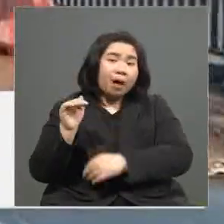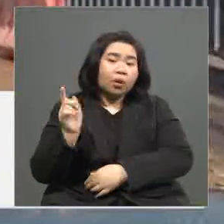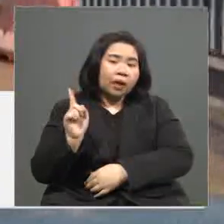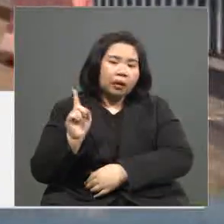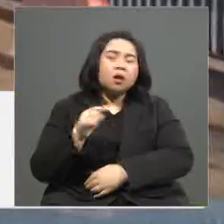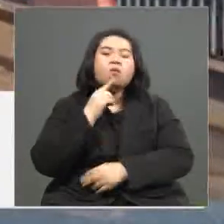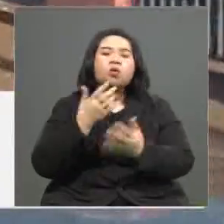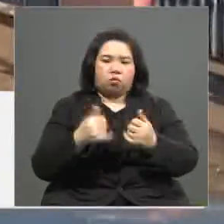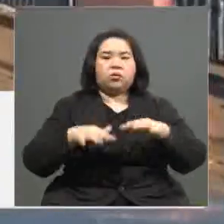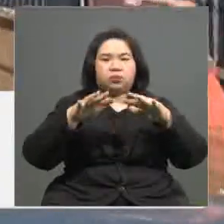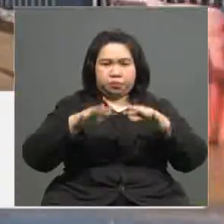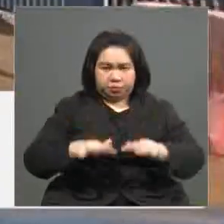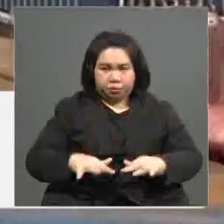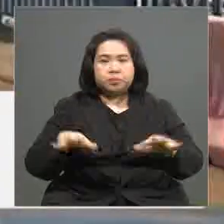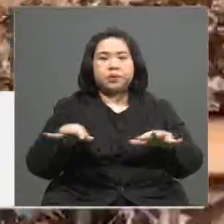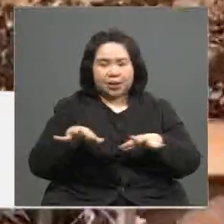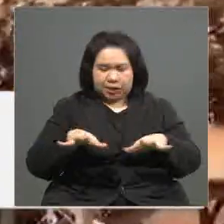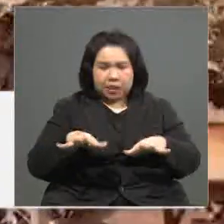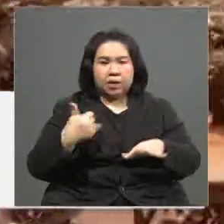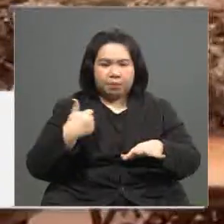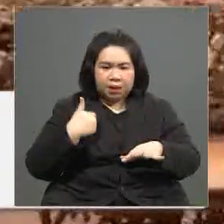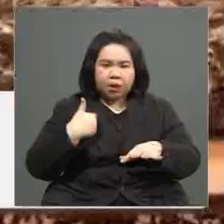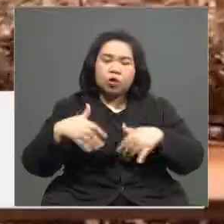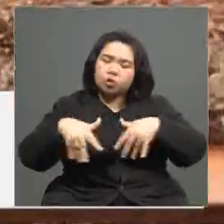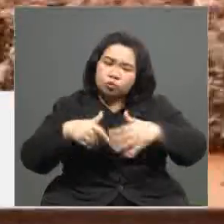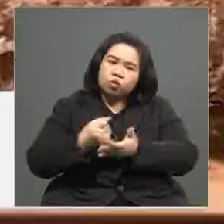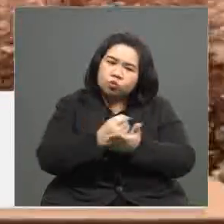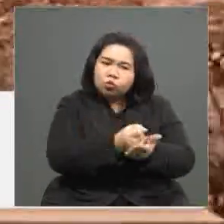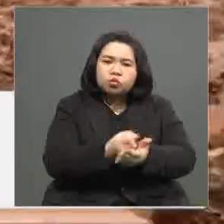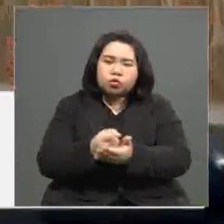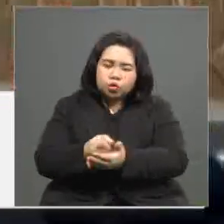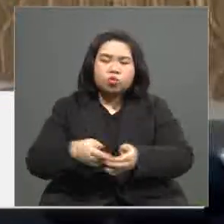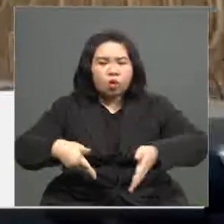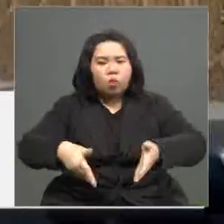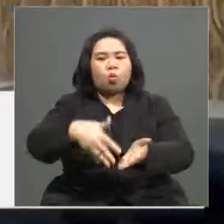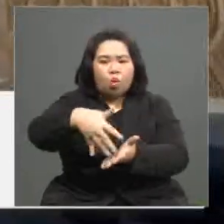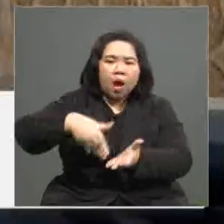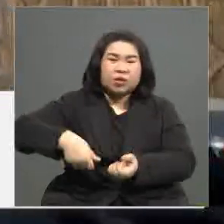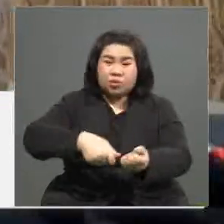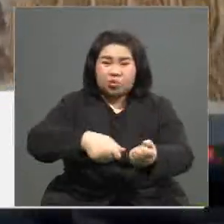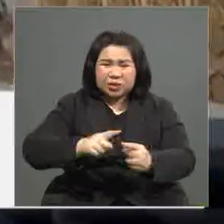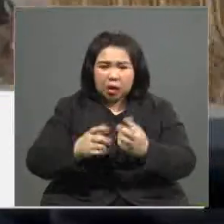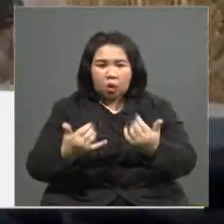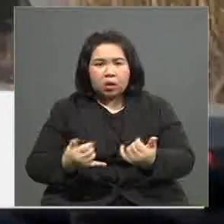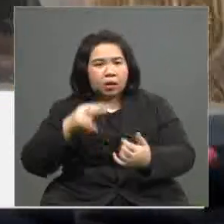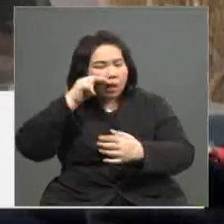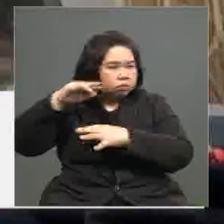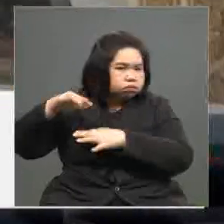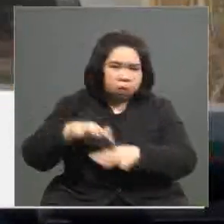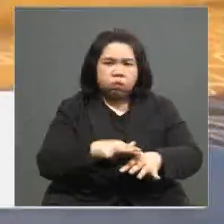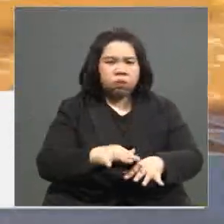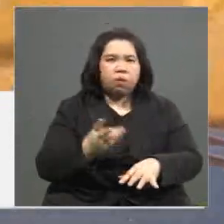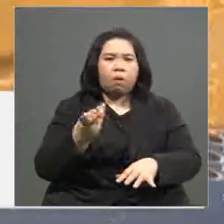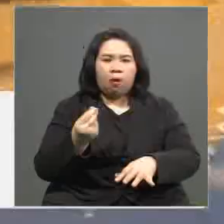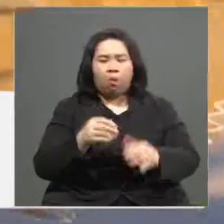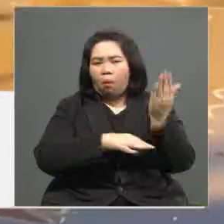ติวันนี้มีชาวบ้านนะคะออกมาช่วยกันทำความสะอาดบ้านเรือนและถนนโดยชาวบ้านบอกว่ารอบนี้น้ำมาเร็วและสูงมากถึ